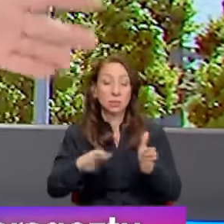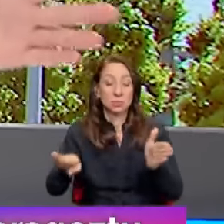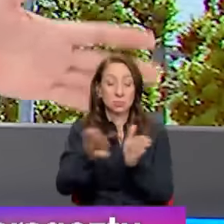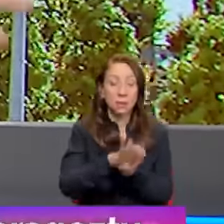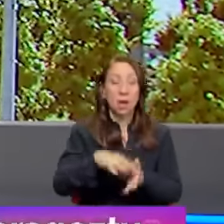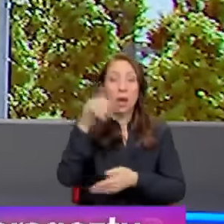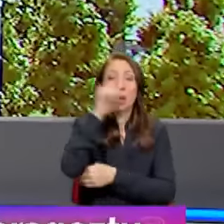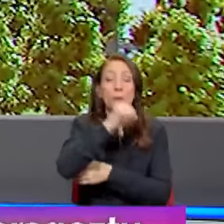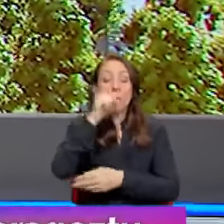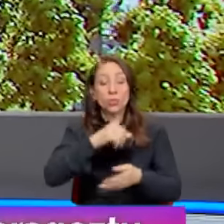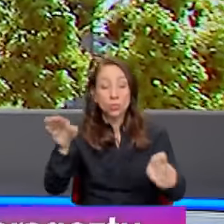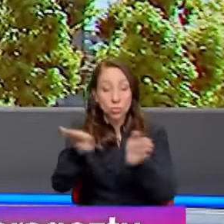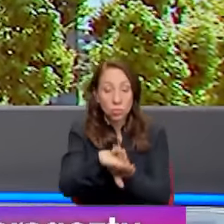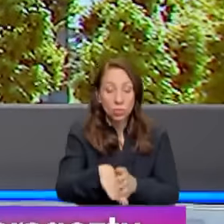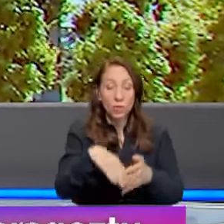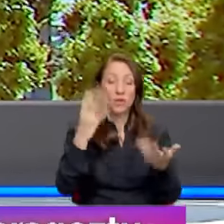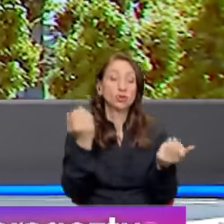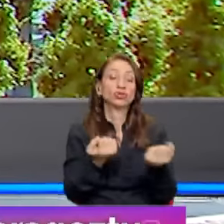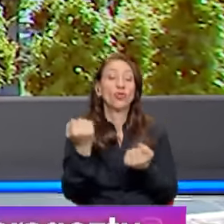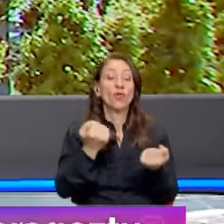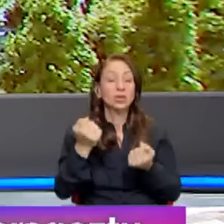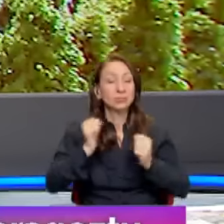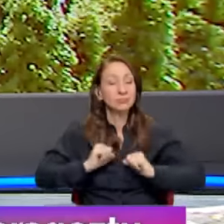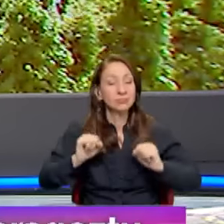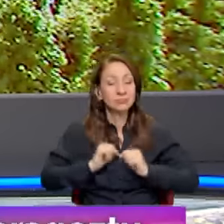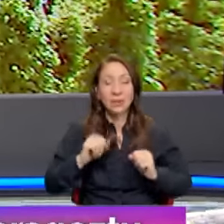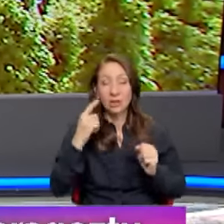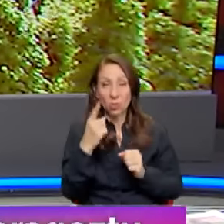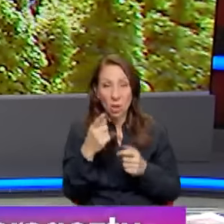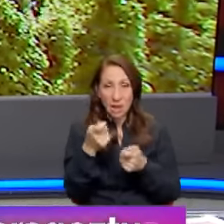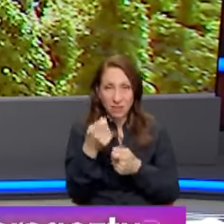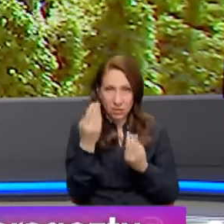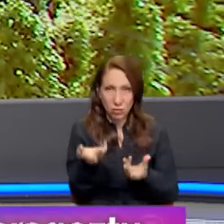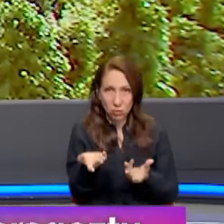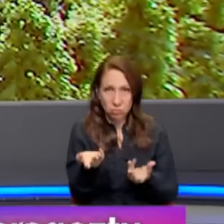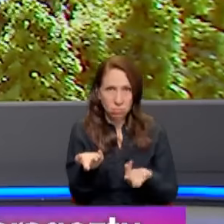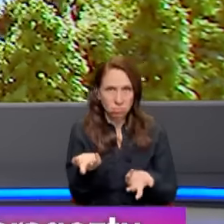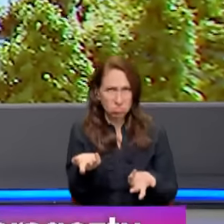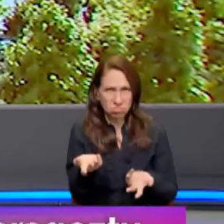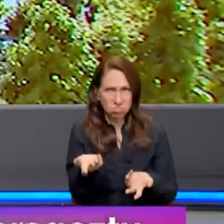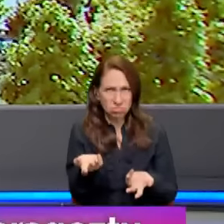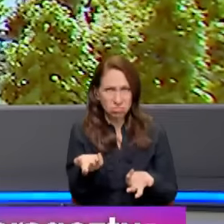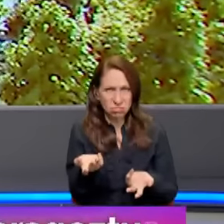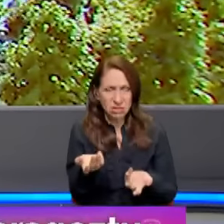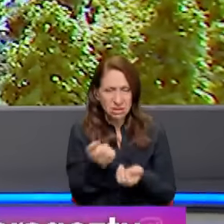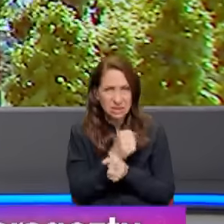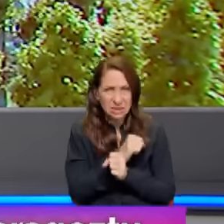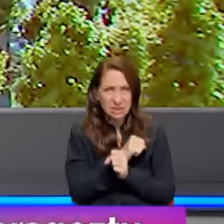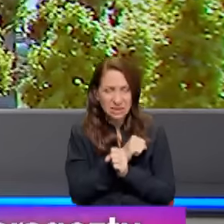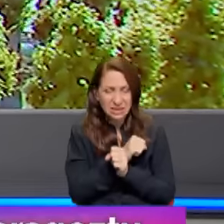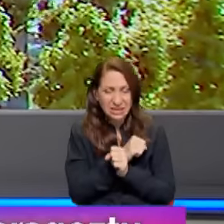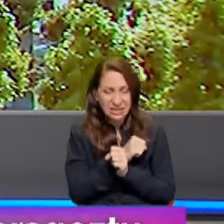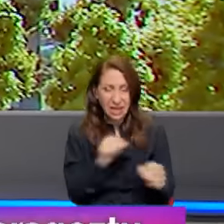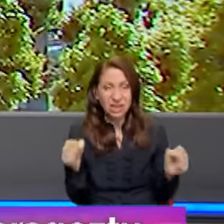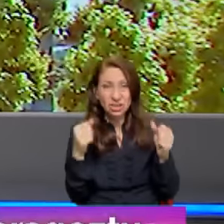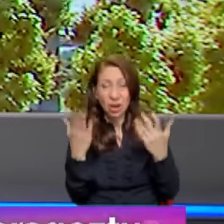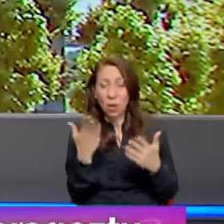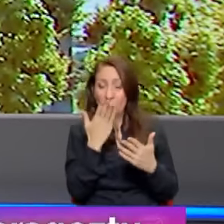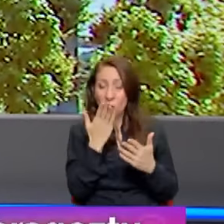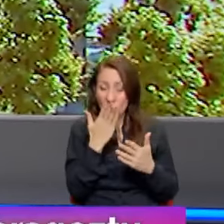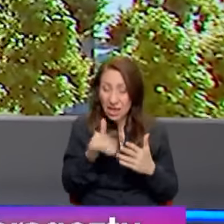tırlar için kamyonlar için ya da şoför adayları için böyle bir eğitim veriliyor zararlı şeyler okulların